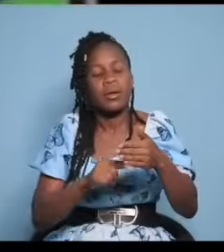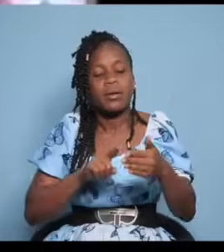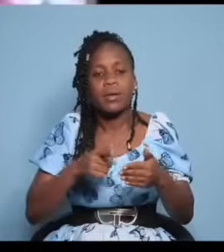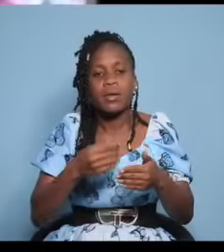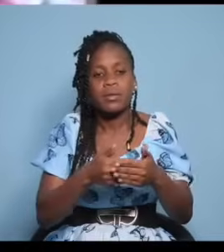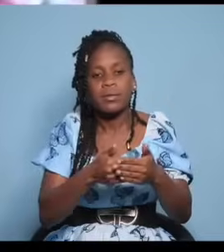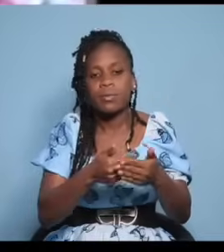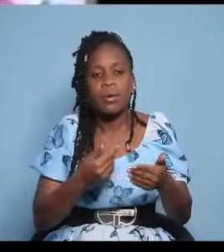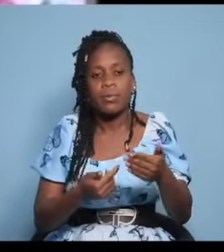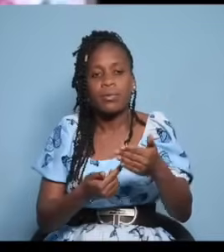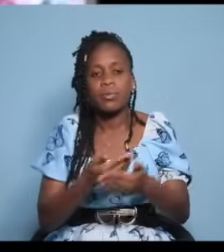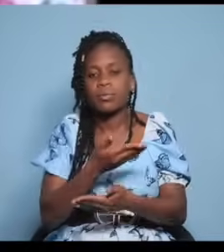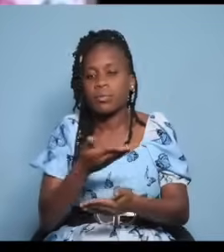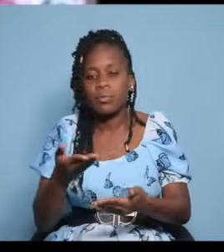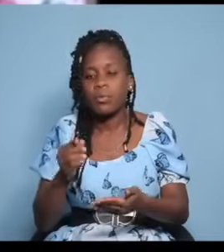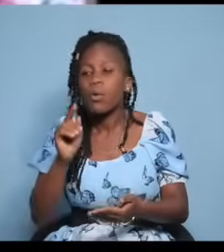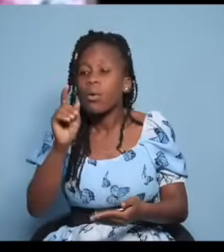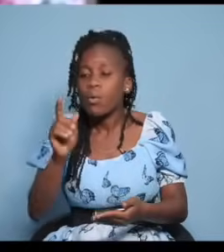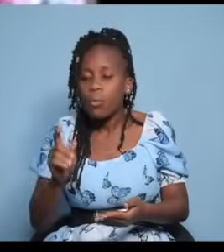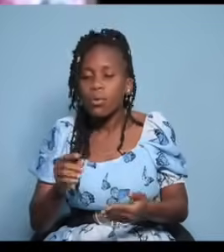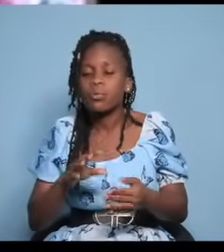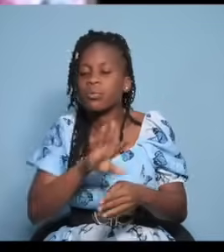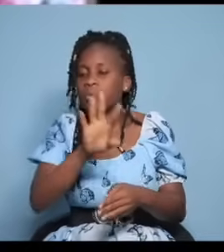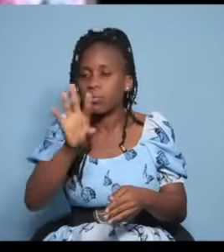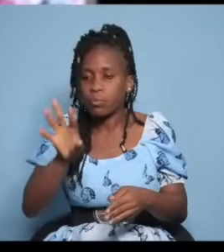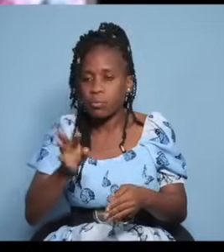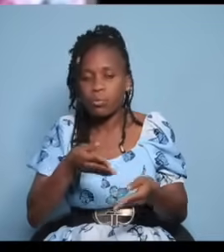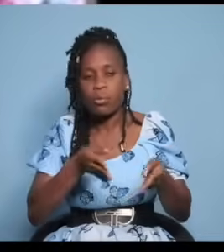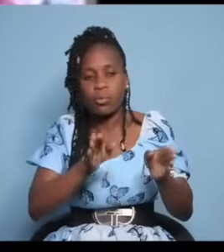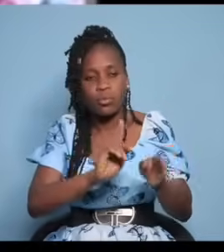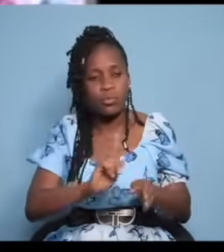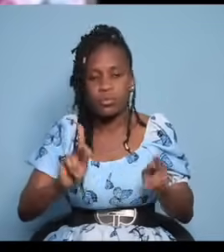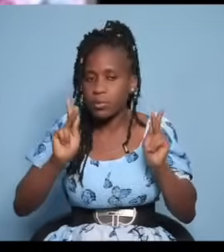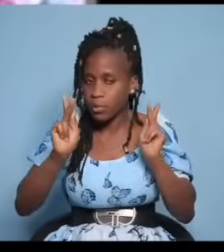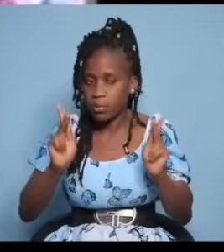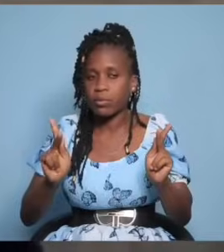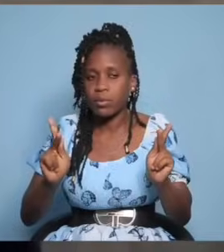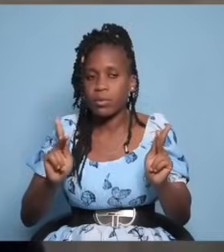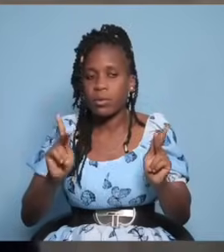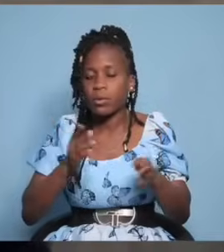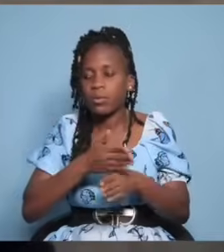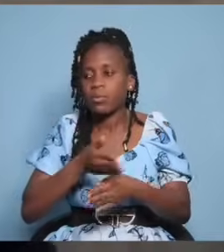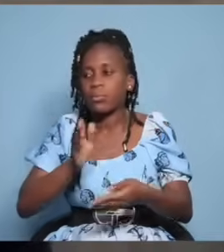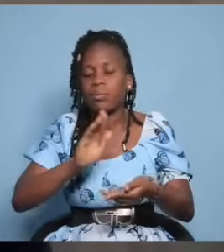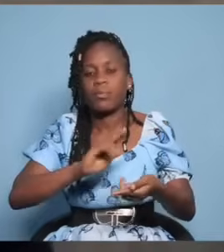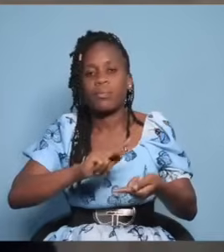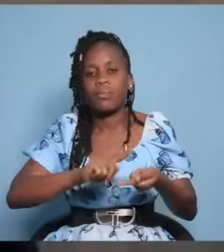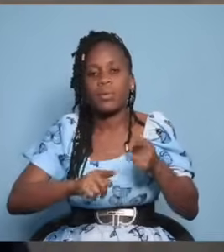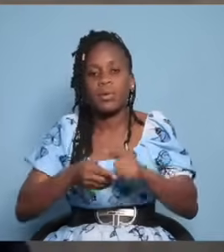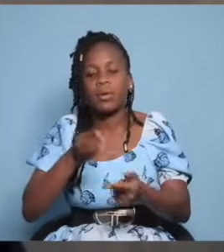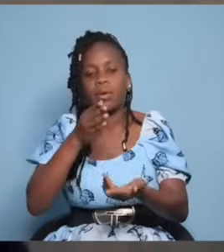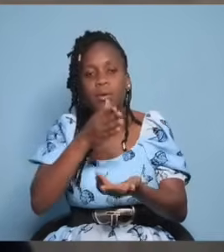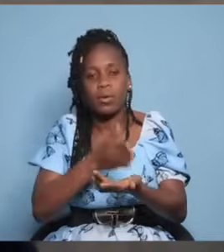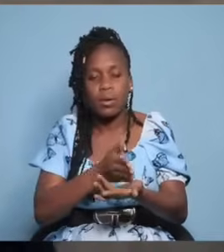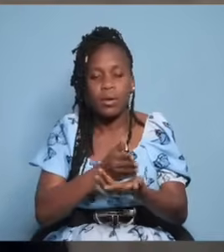wanaokufa katika mazingira kutatanisha, hususan wapigania haki, hata kama walikufa vifo vya kawaida, huwa